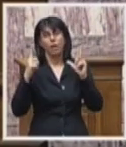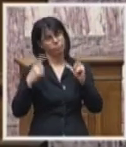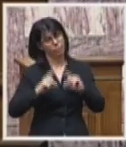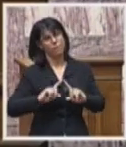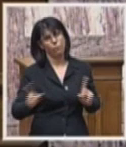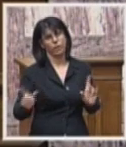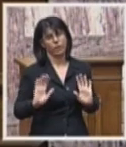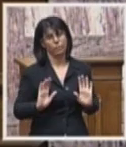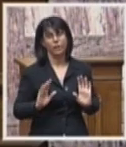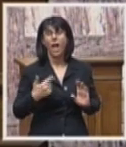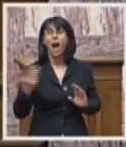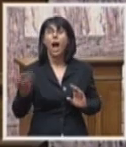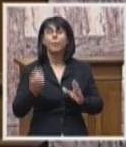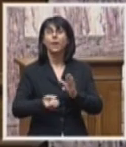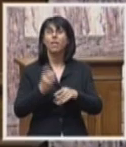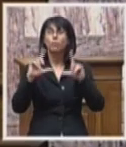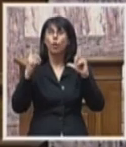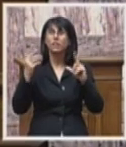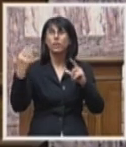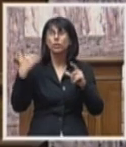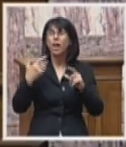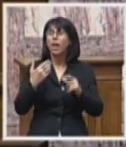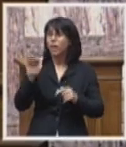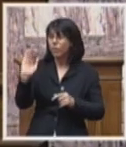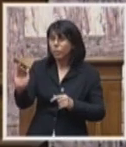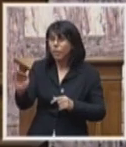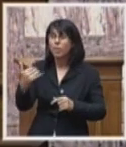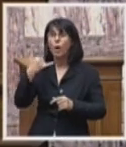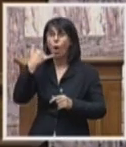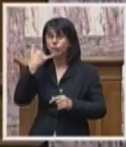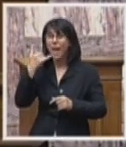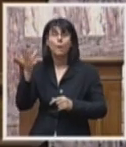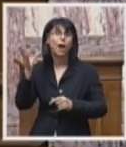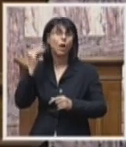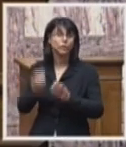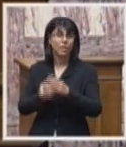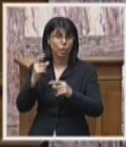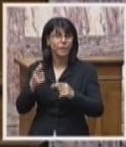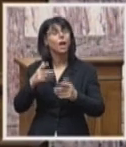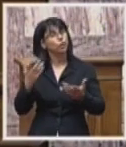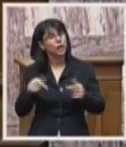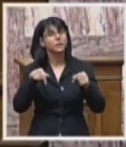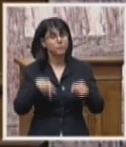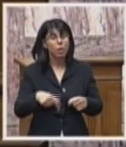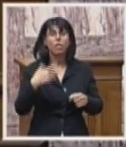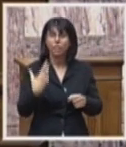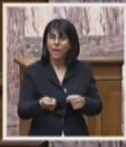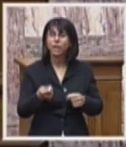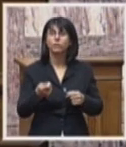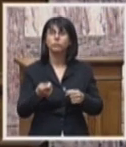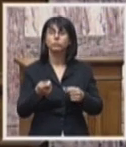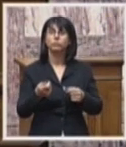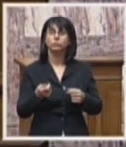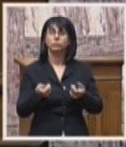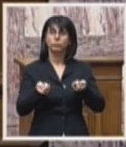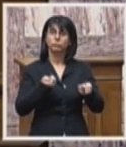είχε ακούσει η Νέα Δημοκρατία αυτά που λέγαμε για τον ΟΤΕ, σήμερα θα είχε το δημόσιο τον έλεγχο επί